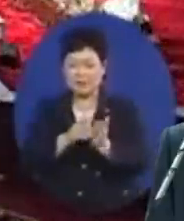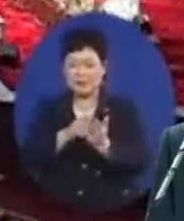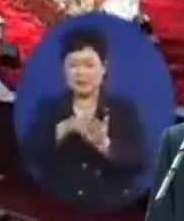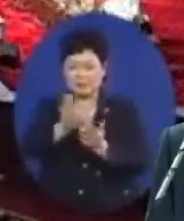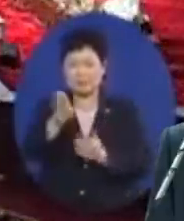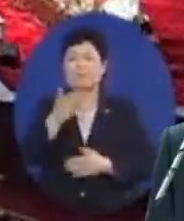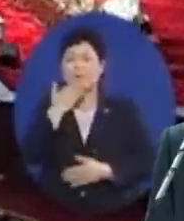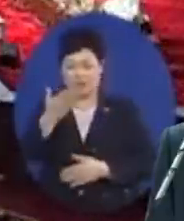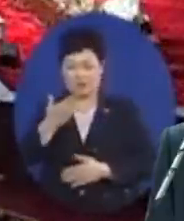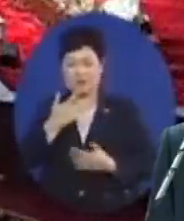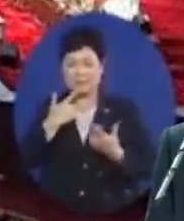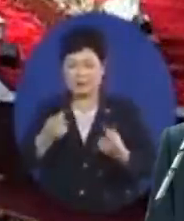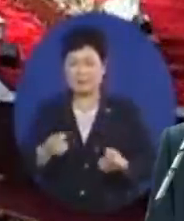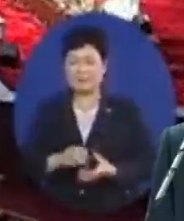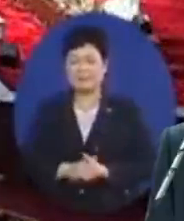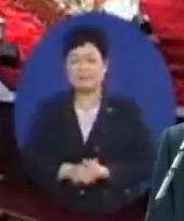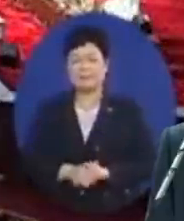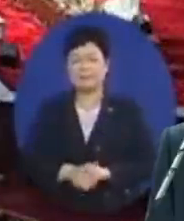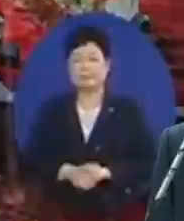없는 것입니다.